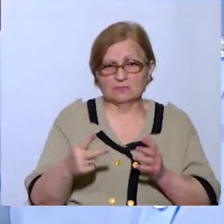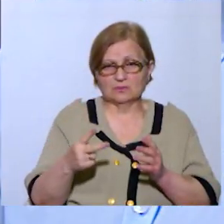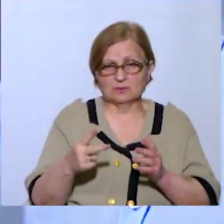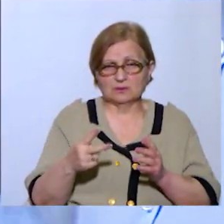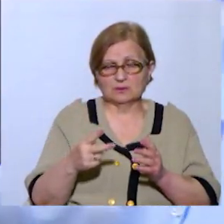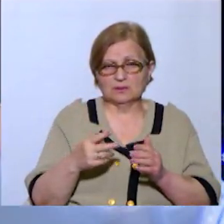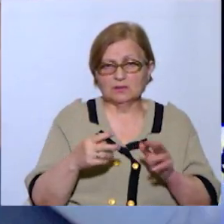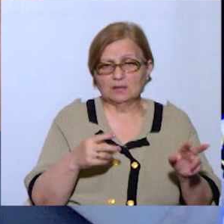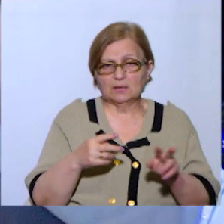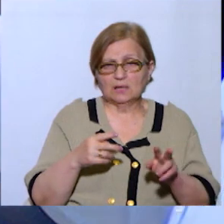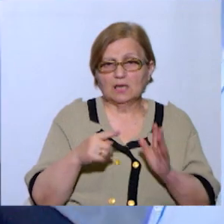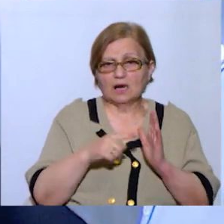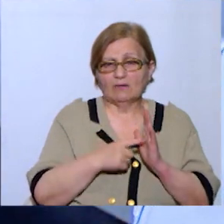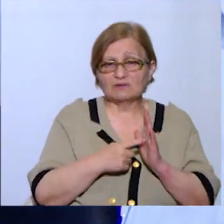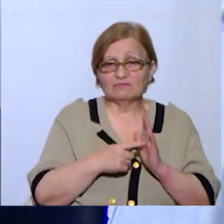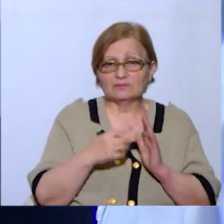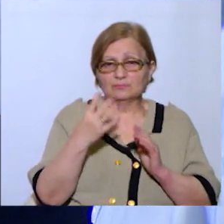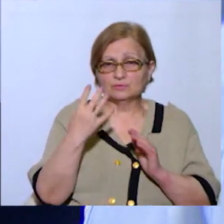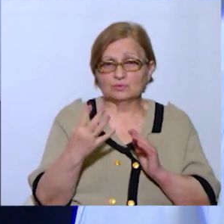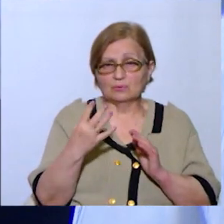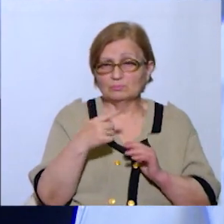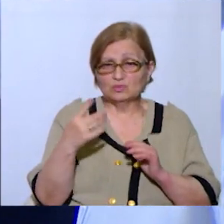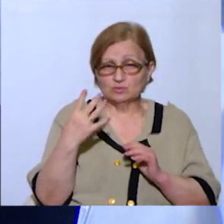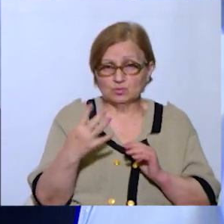ხოლო მაგ -4-ზე გამრავლებით მიიღება რომ